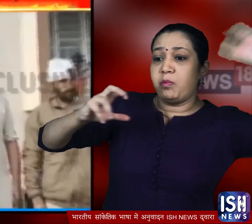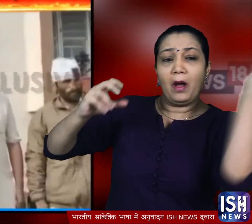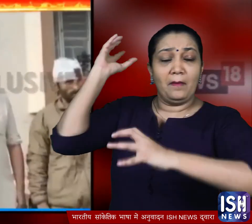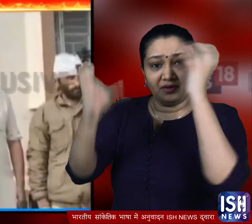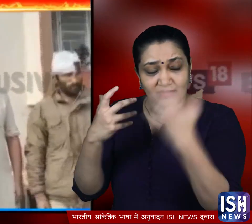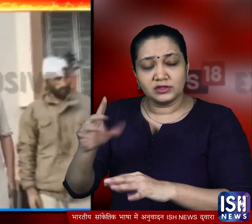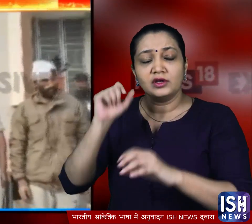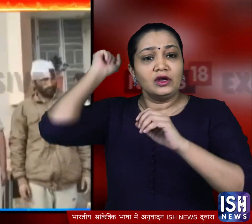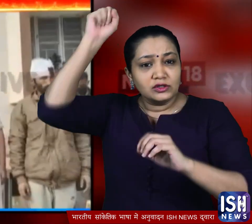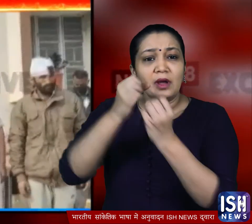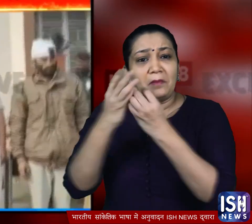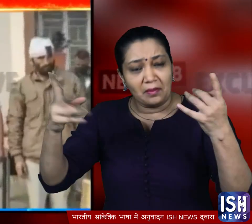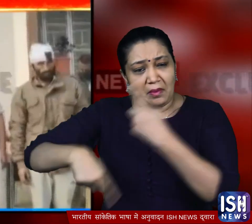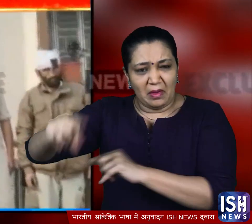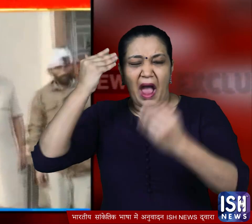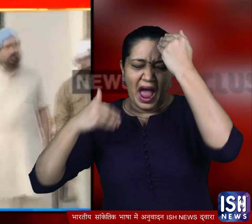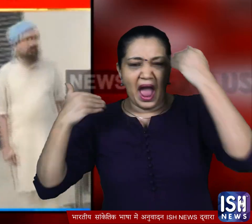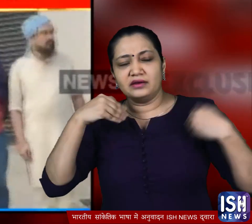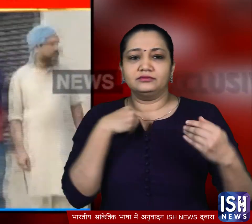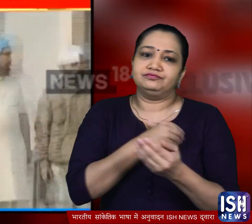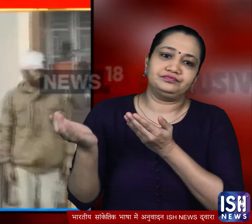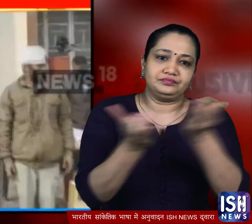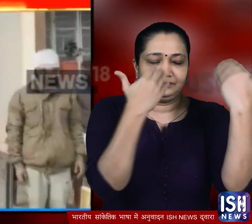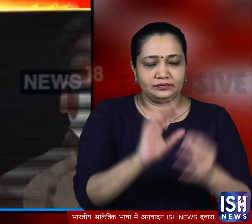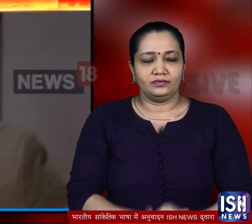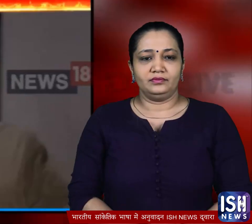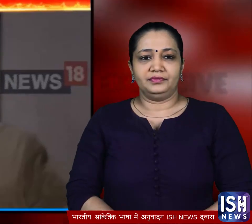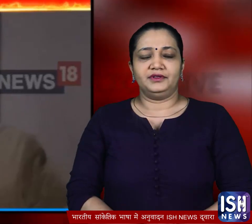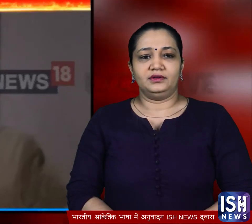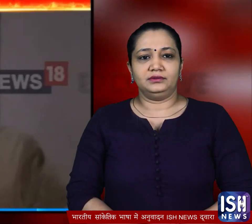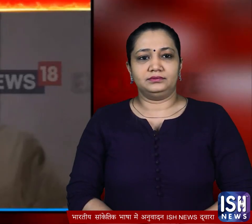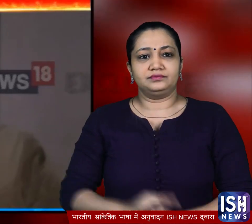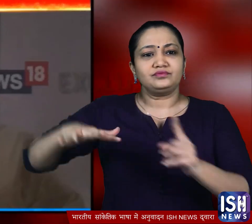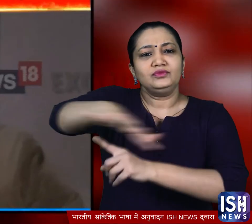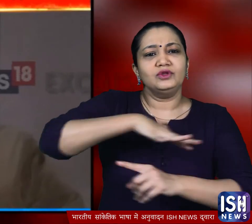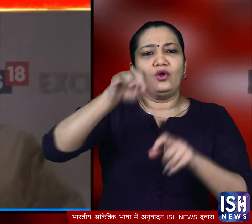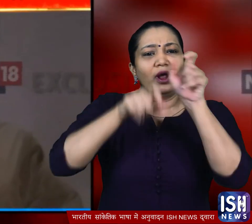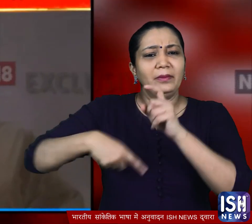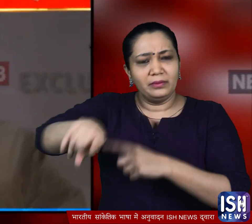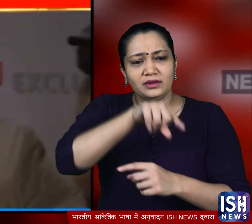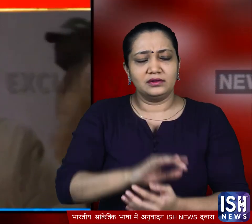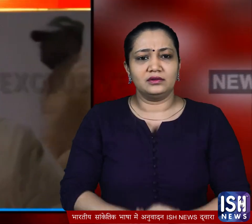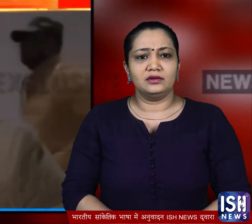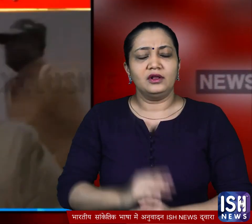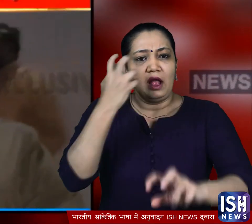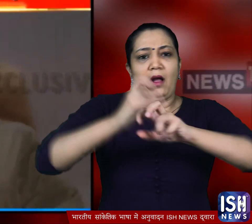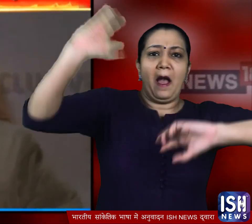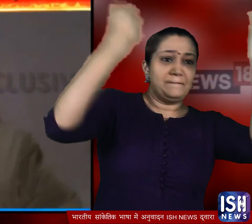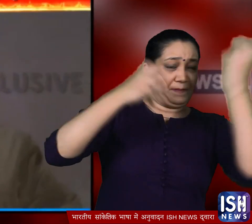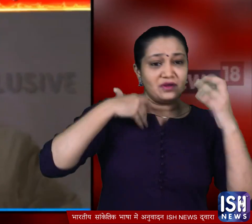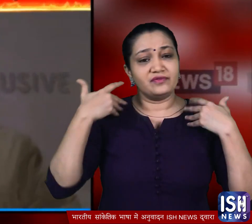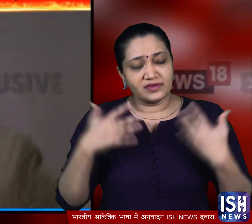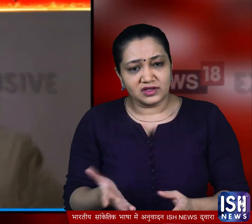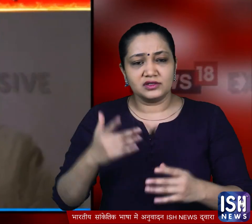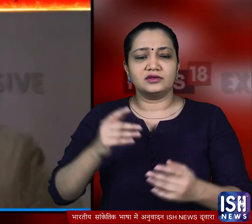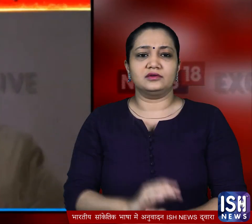कर दिए। इस घटना में कई श्रद्धालु घायल हो गए, जिन्हें अस्पताल पहुंचाया गया। जो वहाँ के लोकल लोग हैं उनके द्वारा ईंट और पत्थर से उनके ऊपर